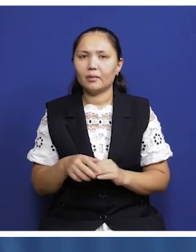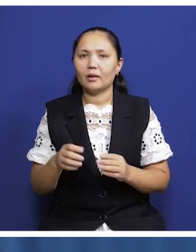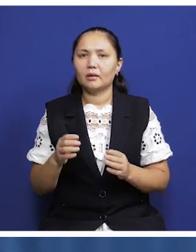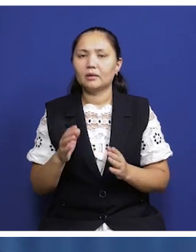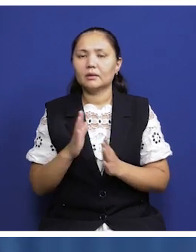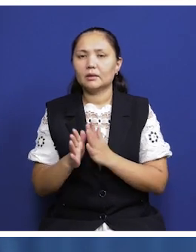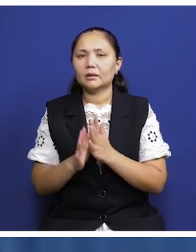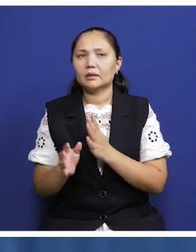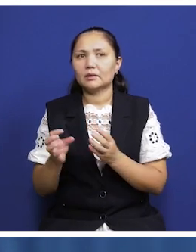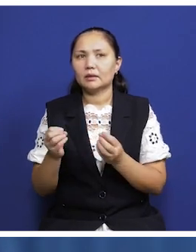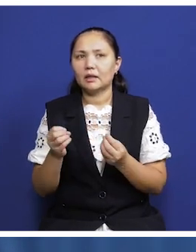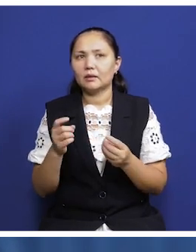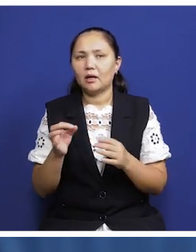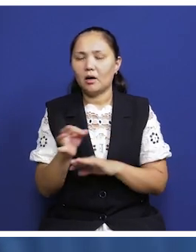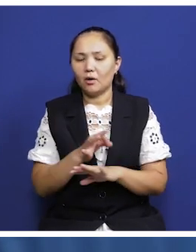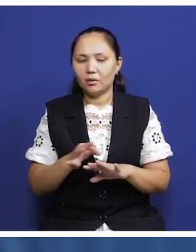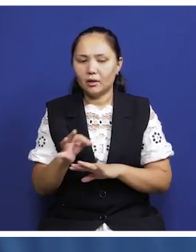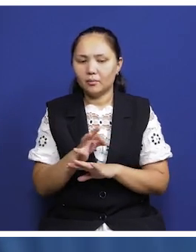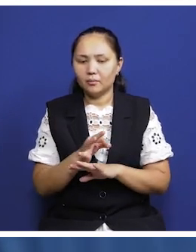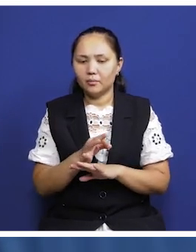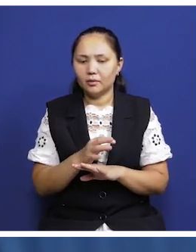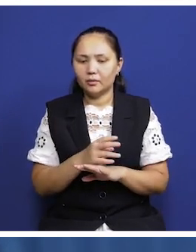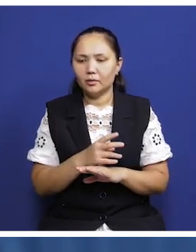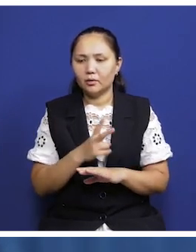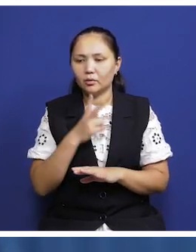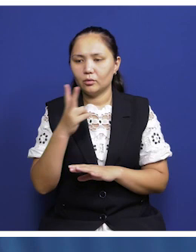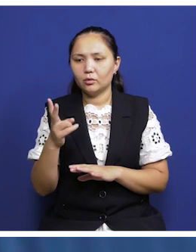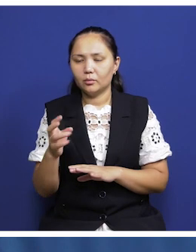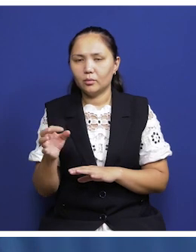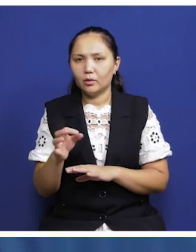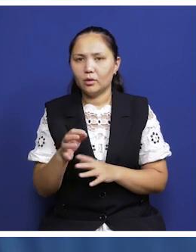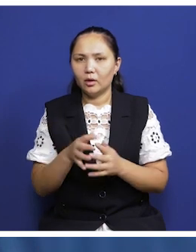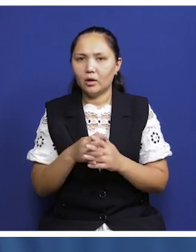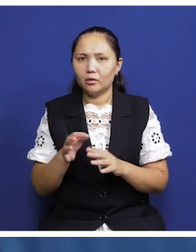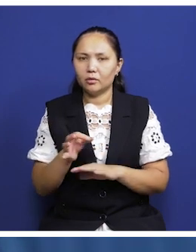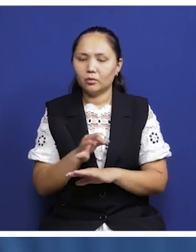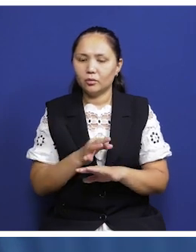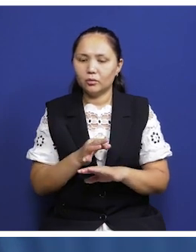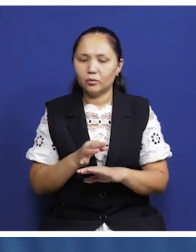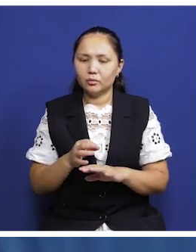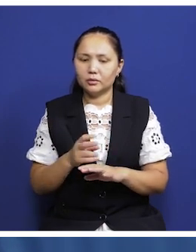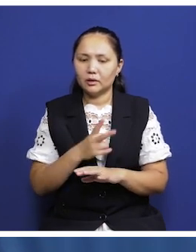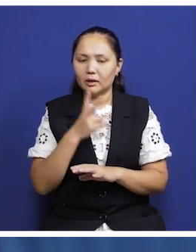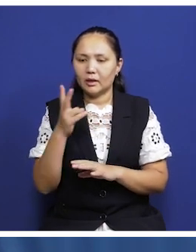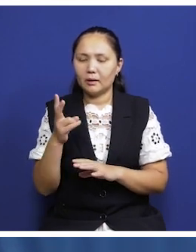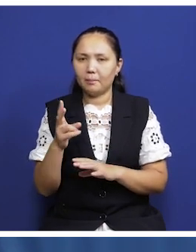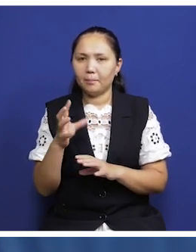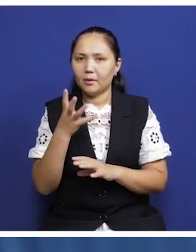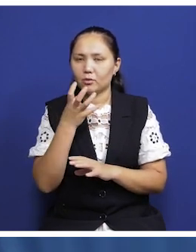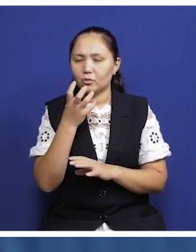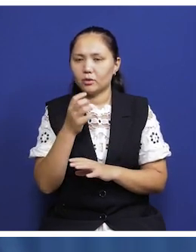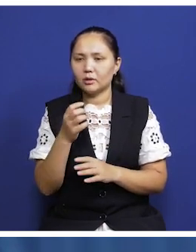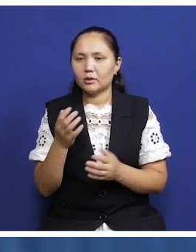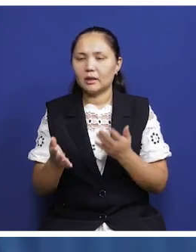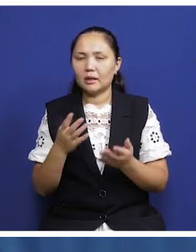кезекте біз тағы аудан-аудан бойынша жүріп, әрбір елді мекенде скрининг жасап, мониторинг жасап, сол жерде қандай проблема